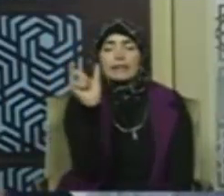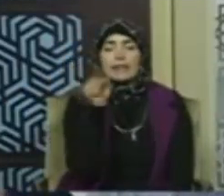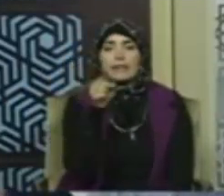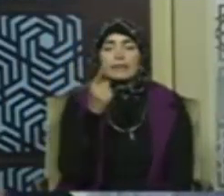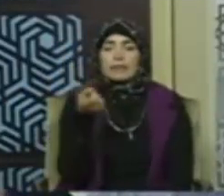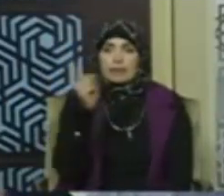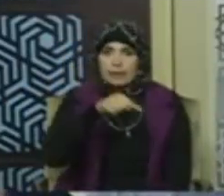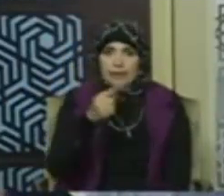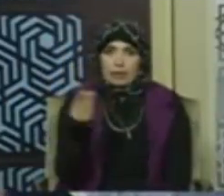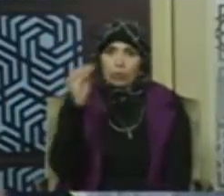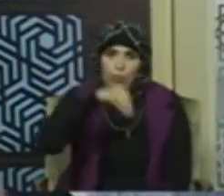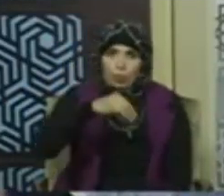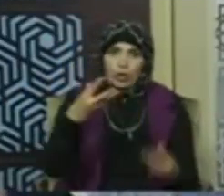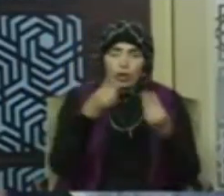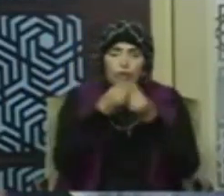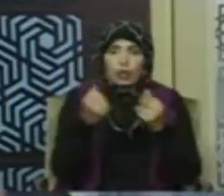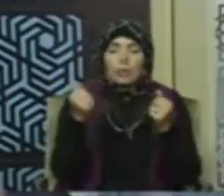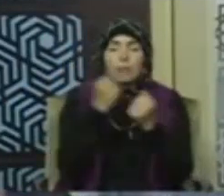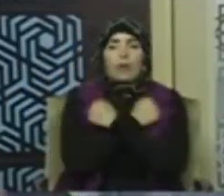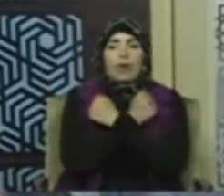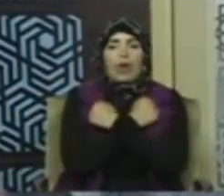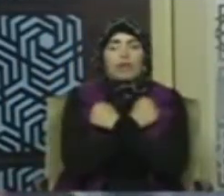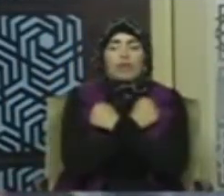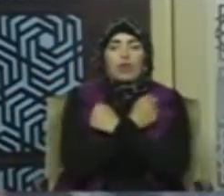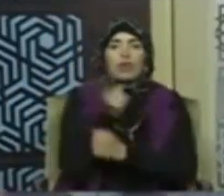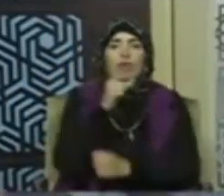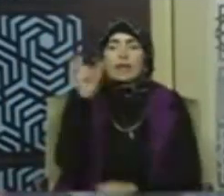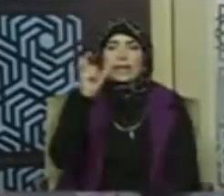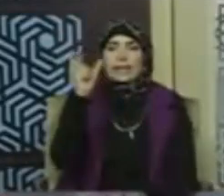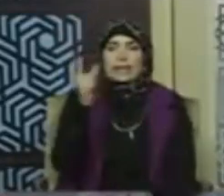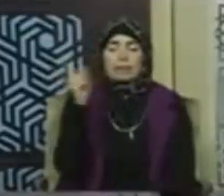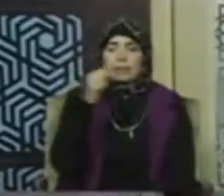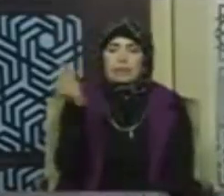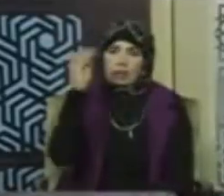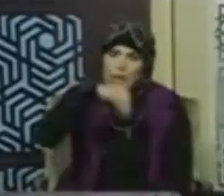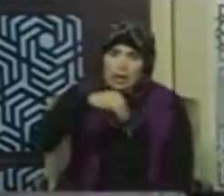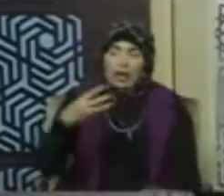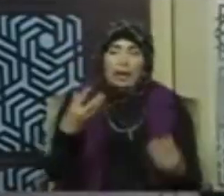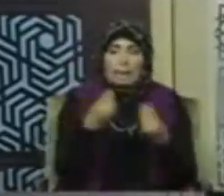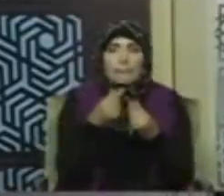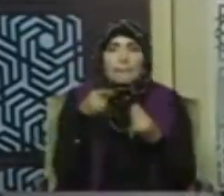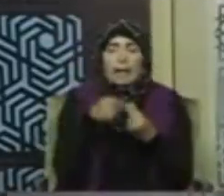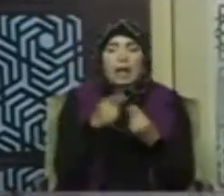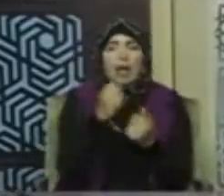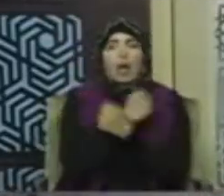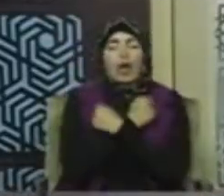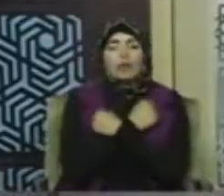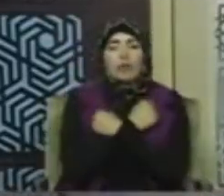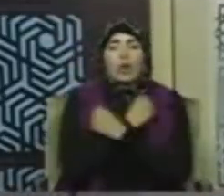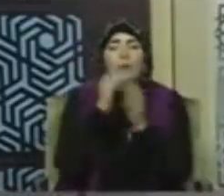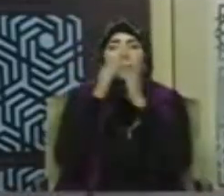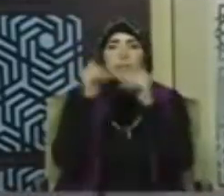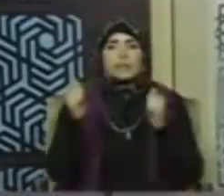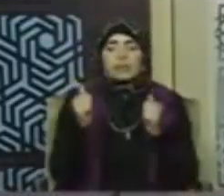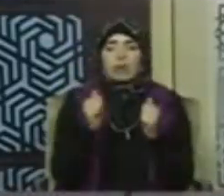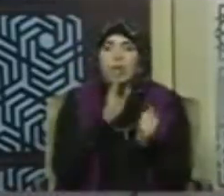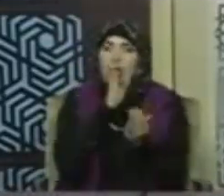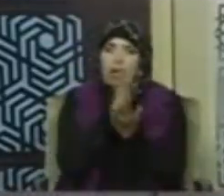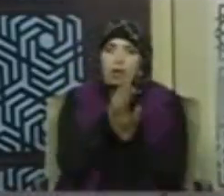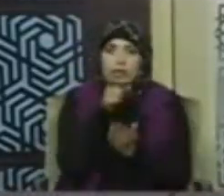الحضارة الإسلامية حضارة مصرية خالصة. نريد لهذا الحس